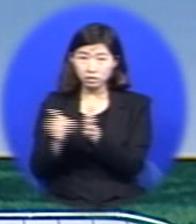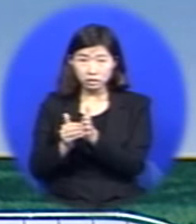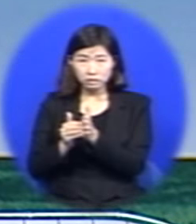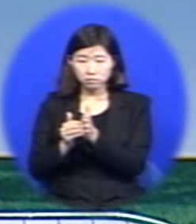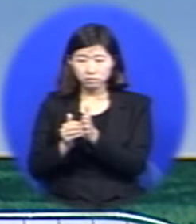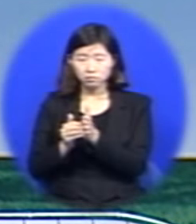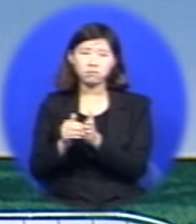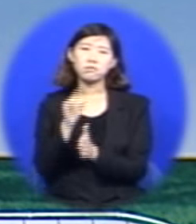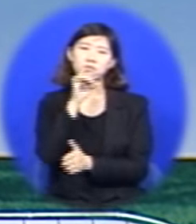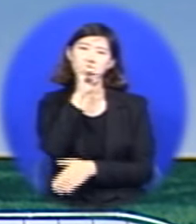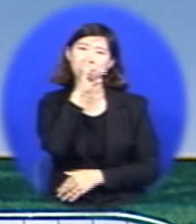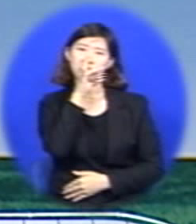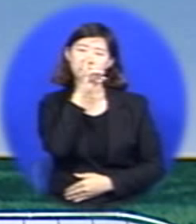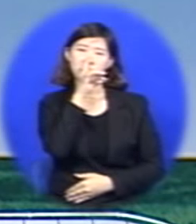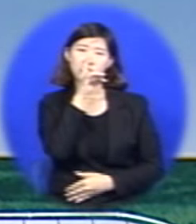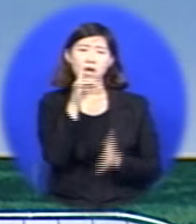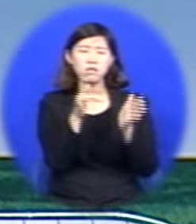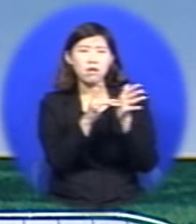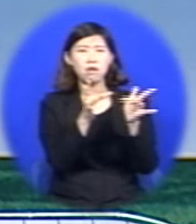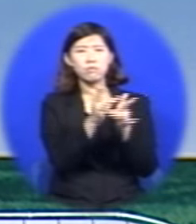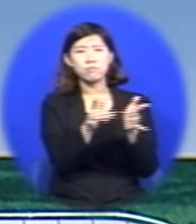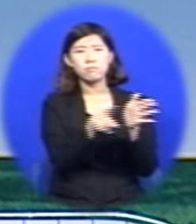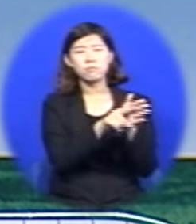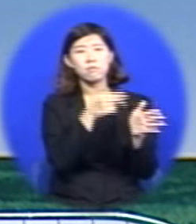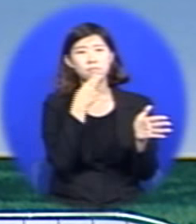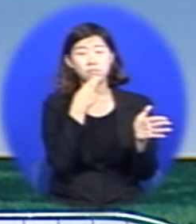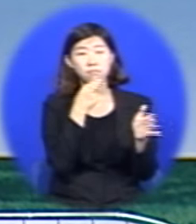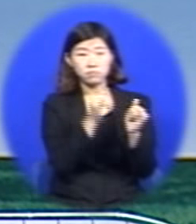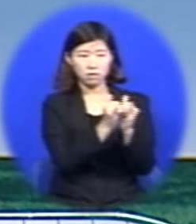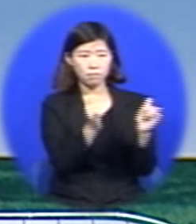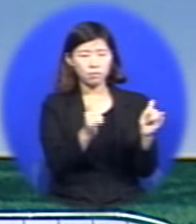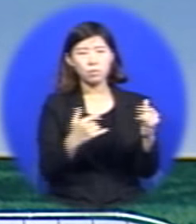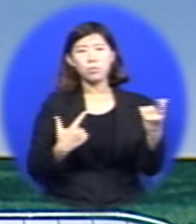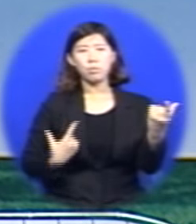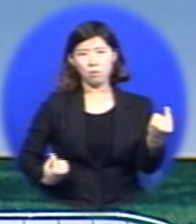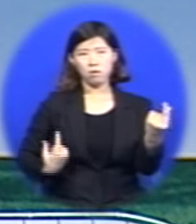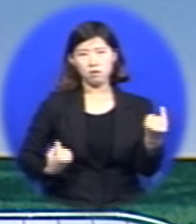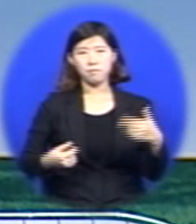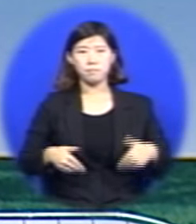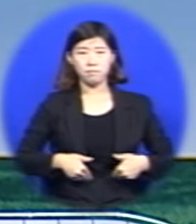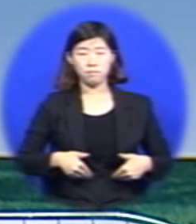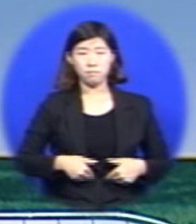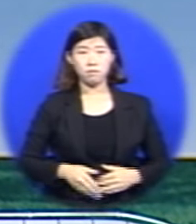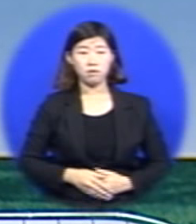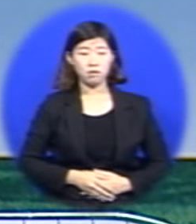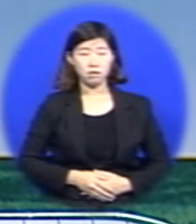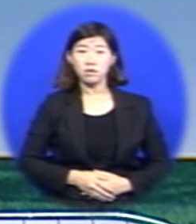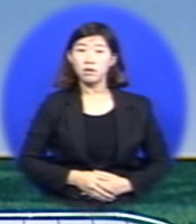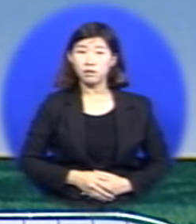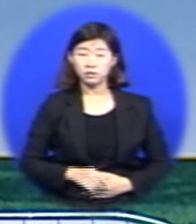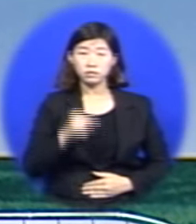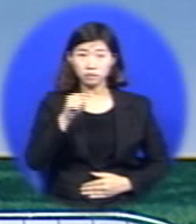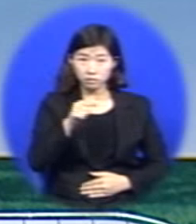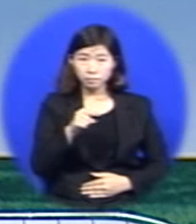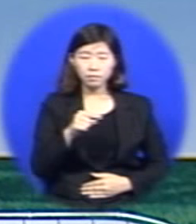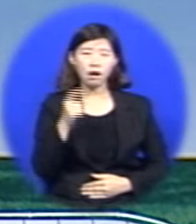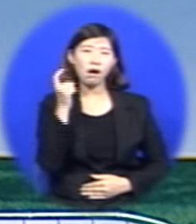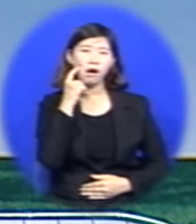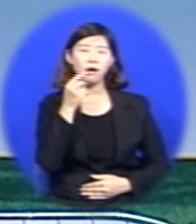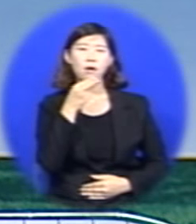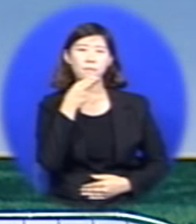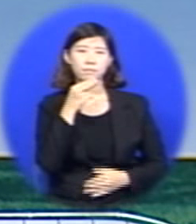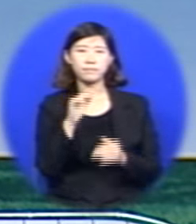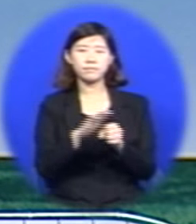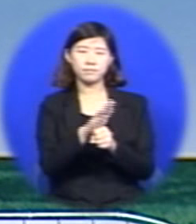예수를 믿지 않는 사람들에게도 동일해야 합니다. 그래야 이것이 거짓 없는 사랑입니다. 그래서 13절